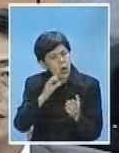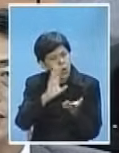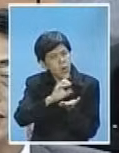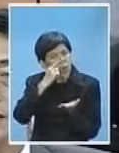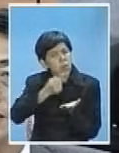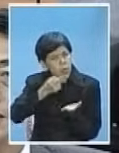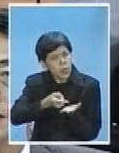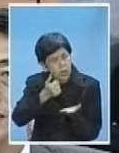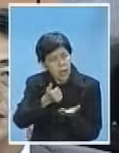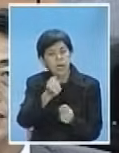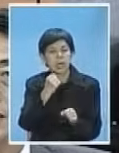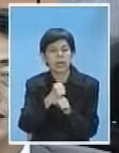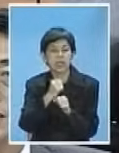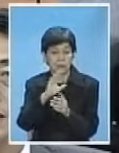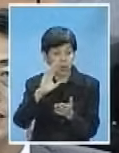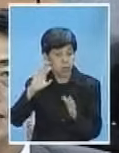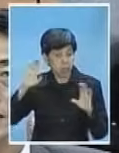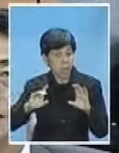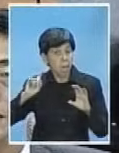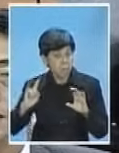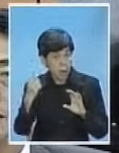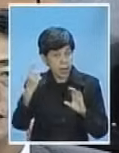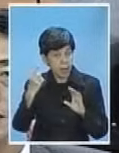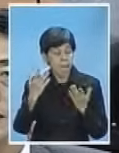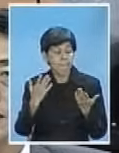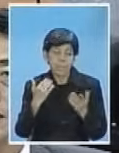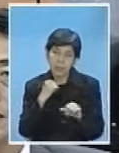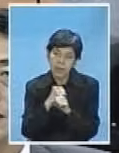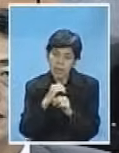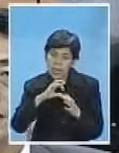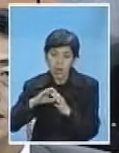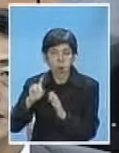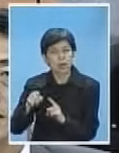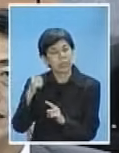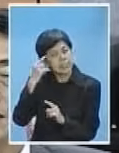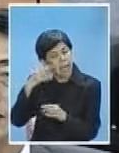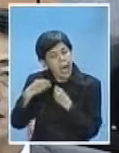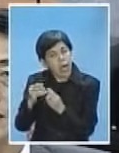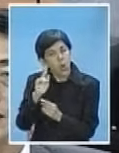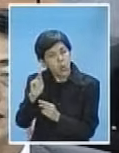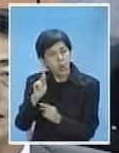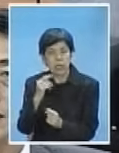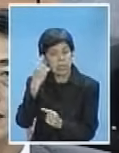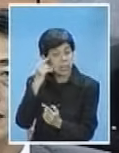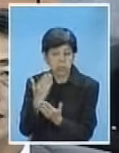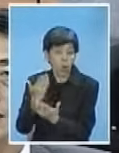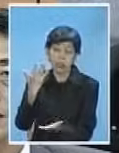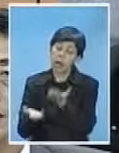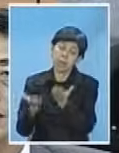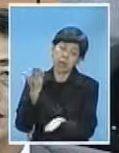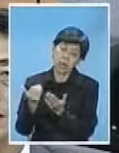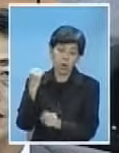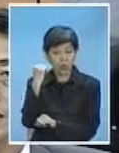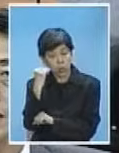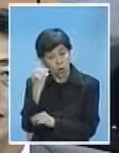มยังคงอยู่แล้วท่านตั้งกองทุนใหม่ของท่านขึ้นมาเพื่อให้กับคนที่ท่านประสงค์จะกู้ยืมโดยไม่กำหนดฐานะว่าจ